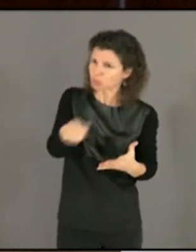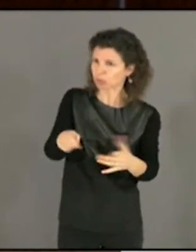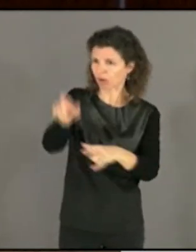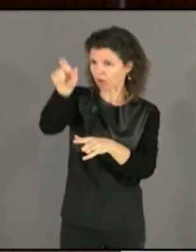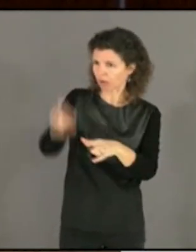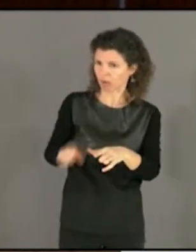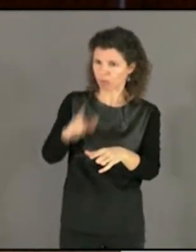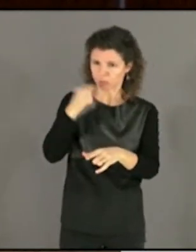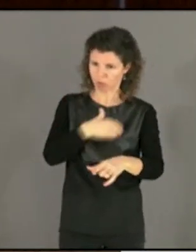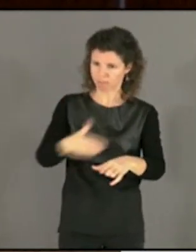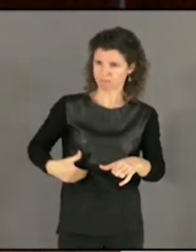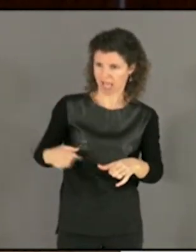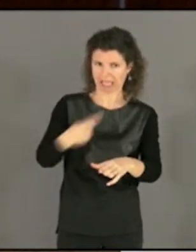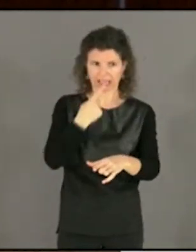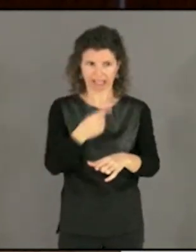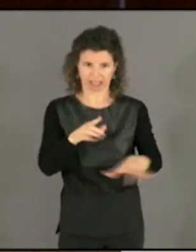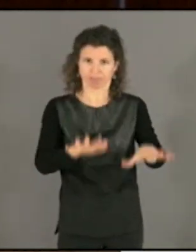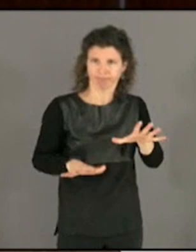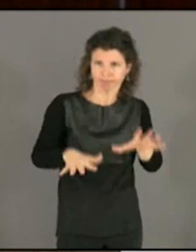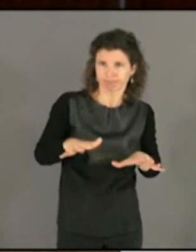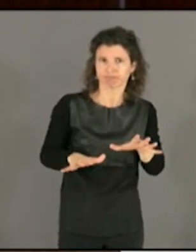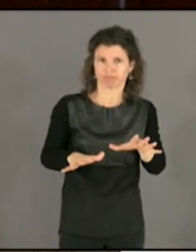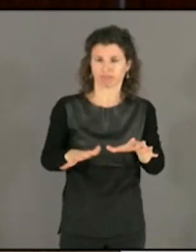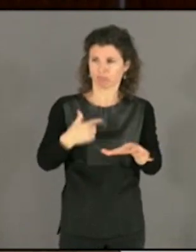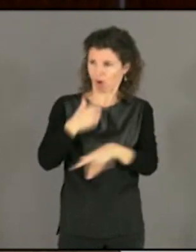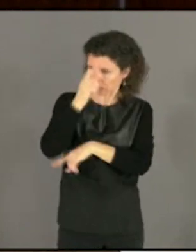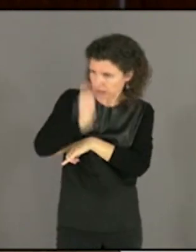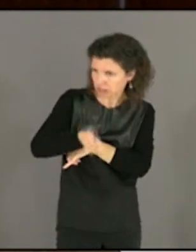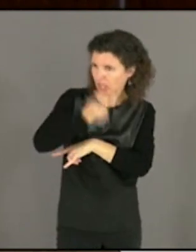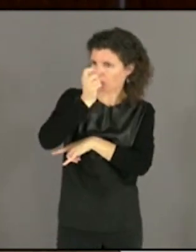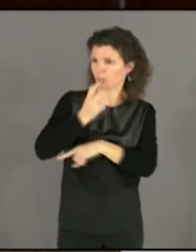maire, dans vos propos, et je les salue.